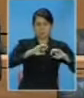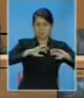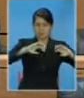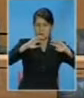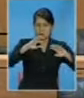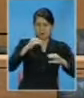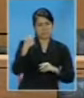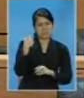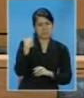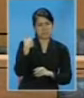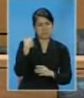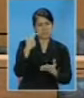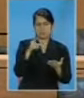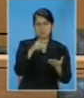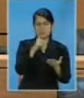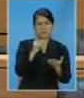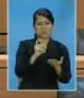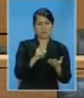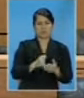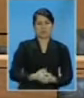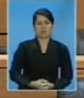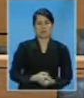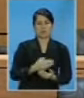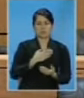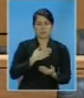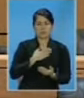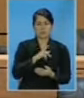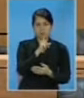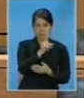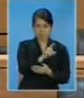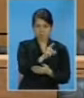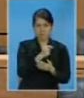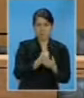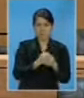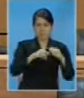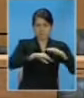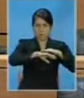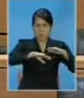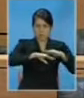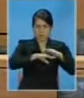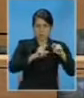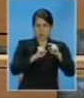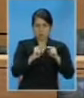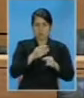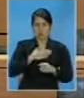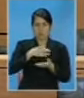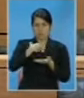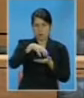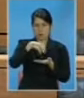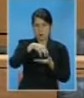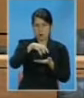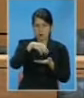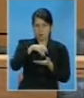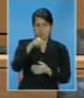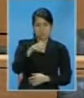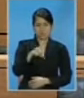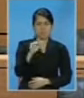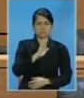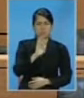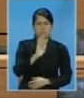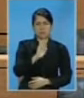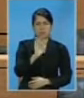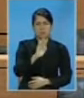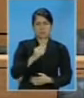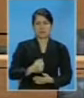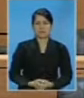ผมขออนุญาตเรียนอย่างนี้ครับว่าเท่าที่ผมสอบถามข้อมูลในเบื้องลึกผมไม่สามารถที่จะนำมาพูดในสภาผู้แทนนี้ได้ว่า